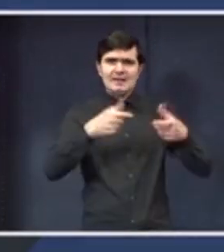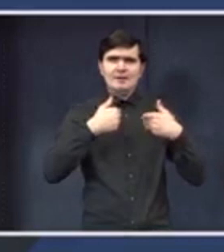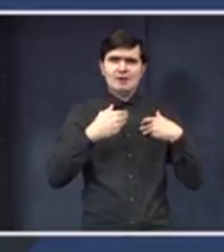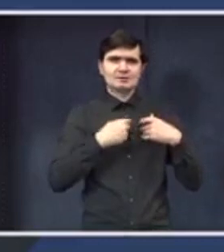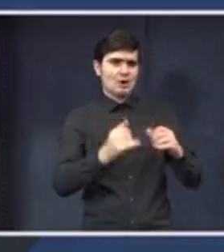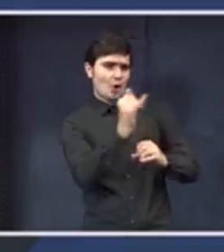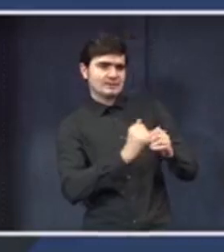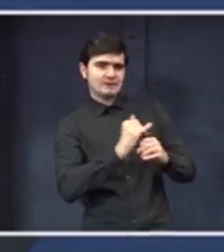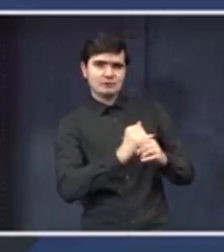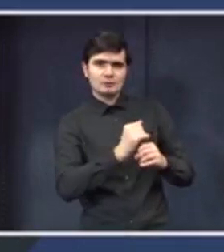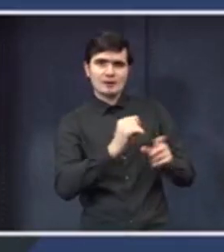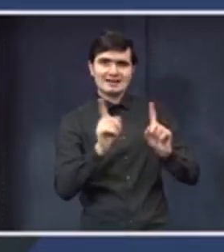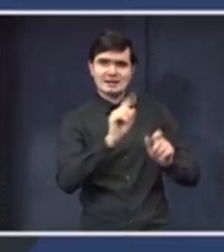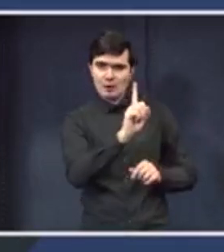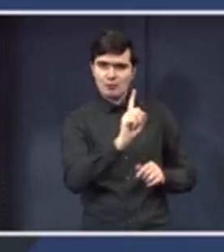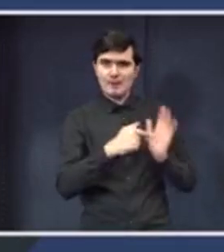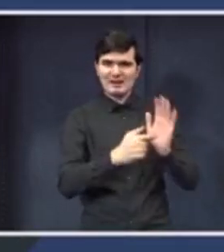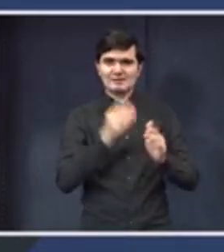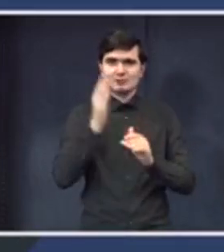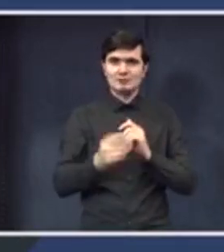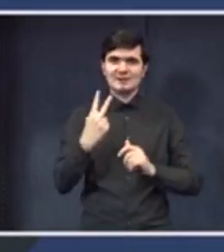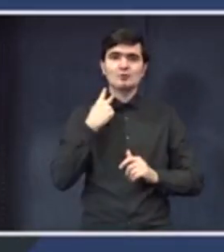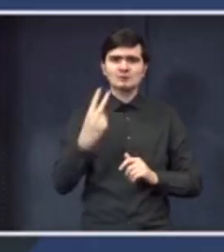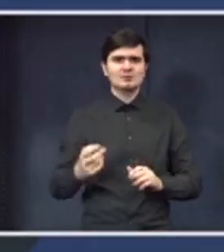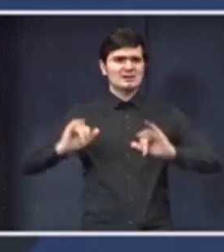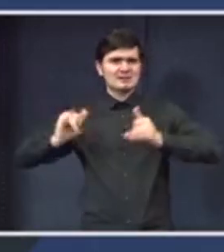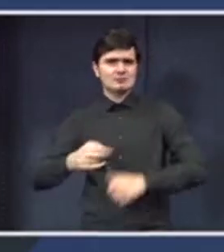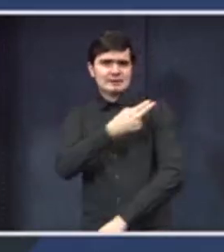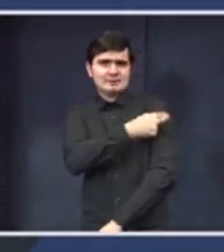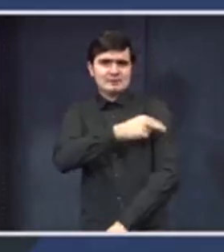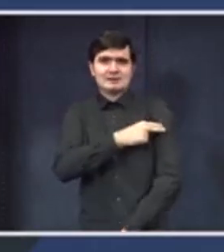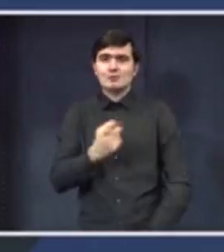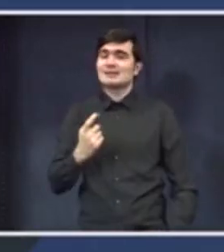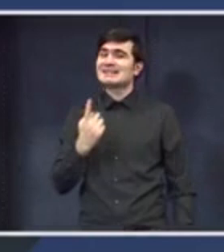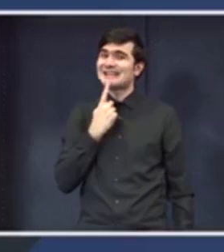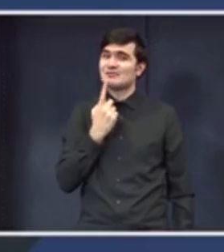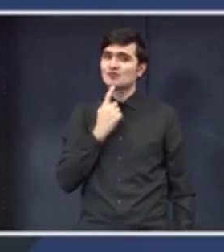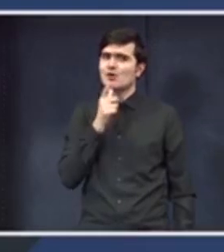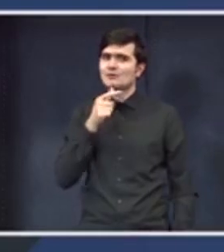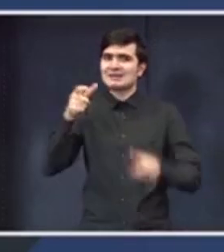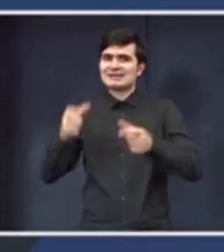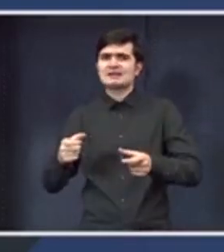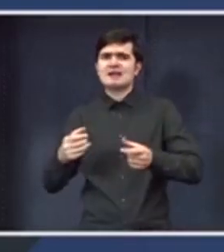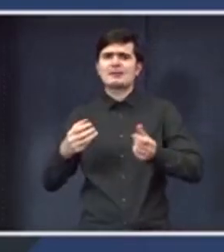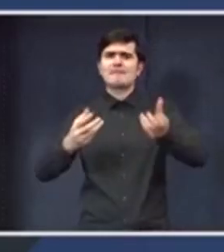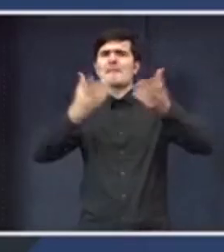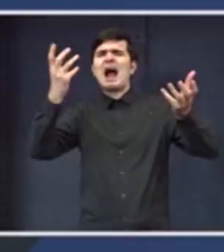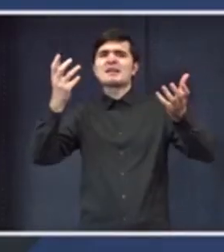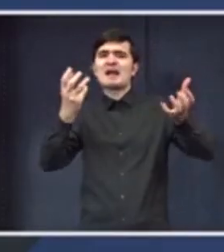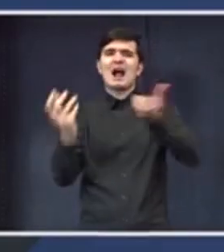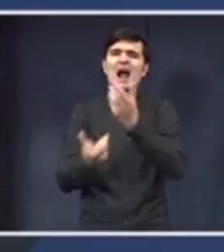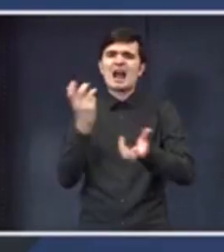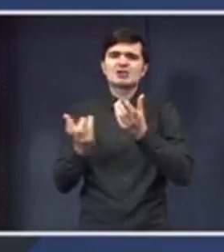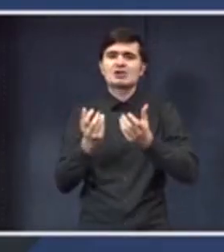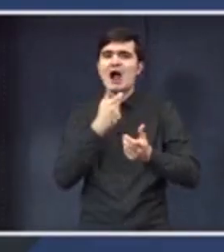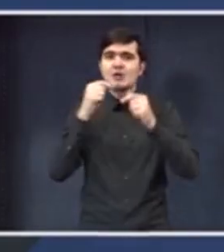a prezentat în ultimele aproximativ două săptămâni situația de la spitalul din Timișoara, acolo unde, în secția de mari arși, în anul